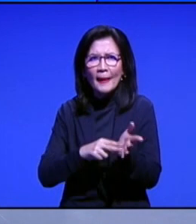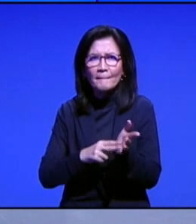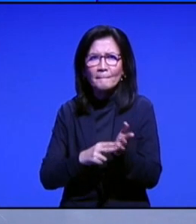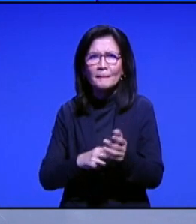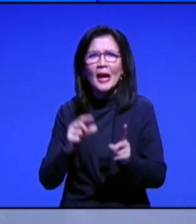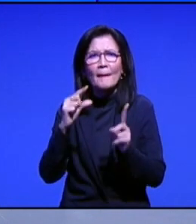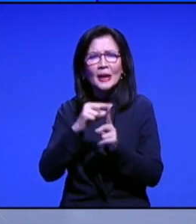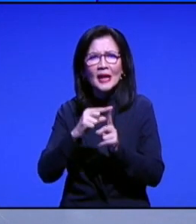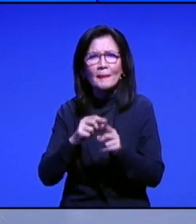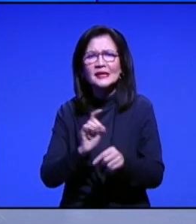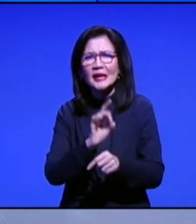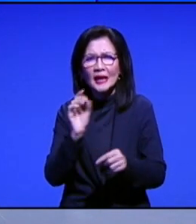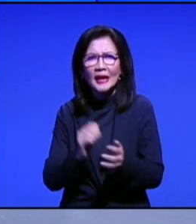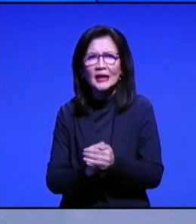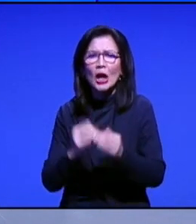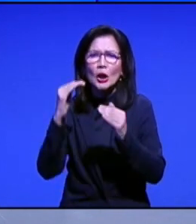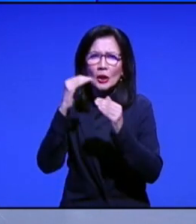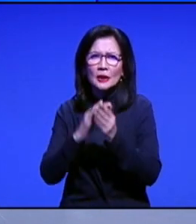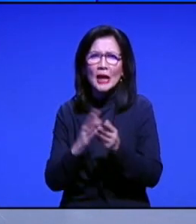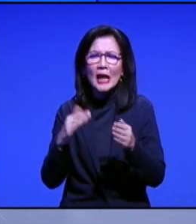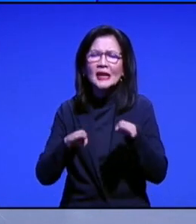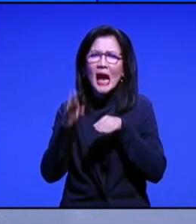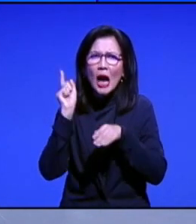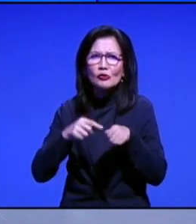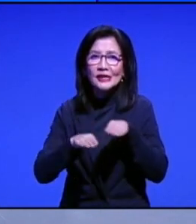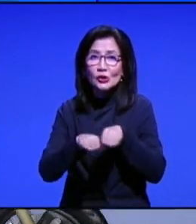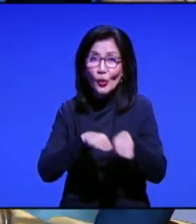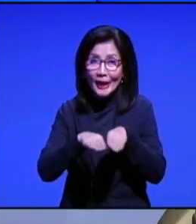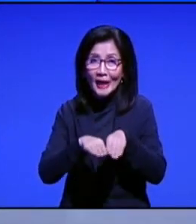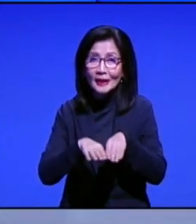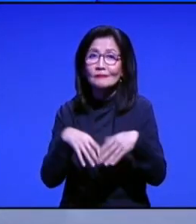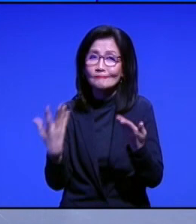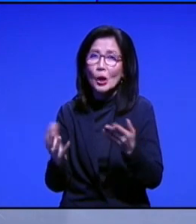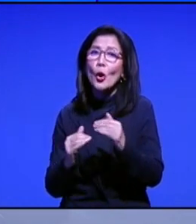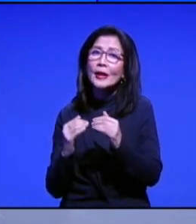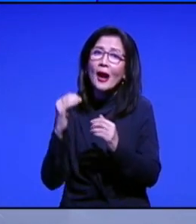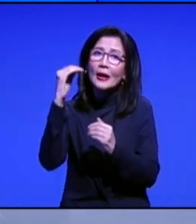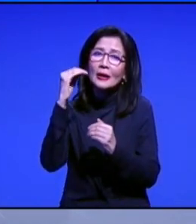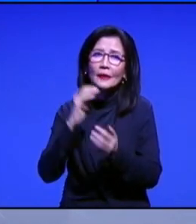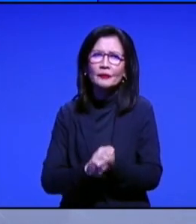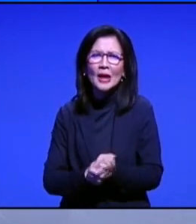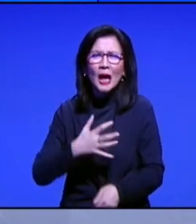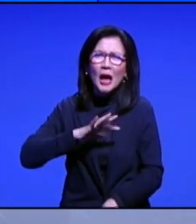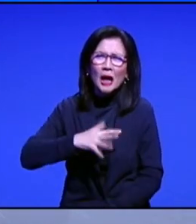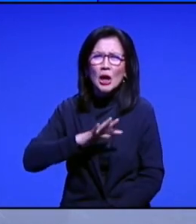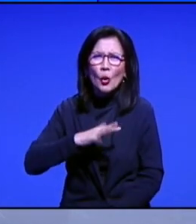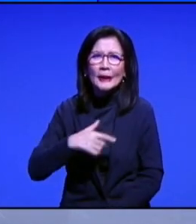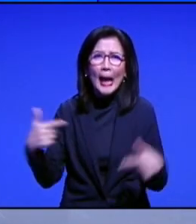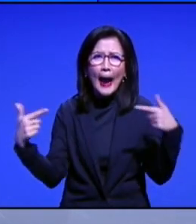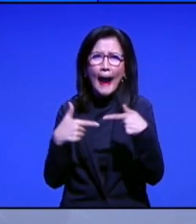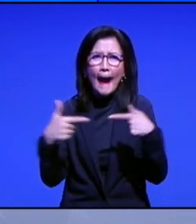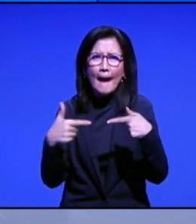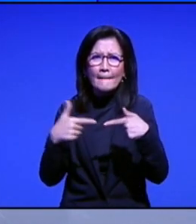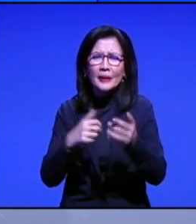Pertamax dan DEX yang diturunkan ini kembali mengalami penyesuaian alias kenaikan. Kekhawatiran timbulnya perang akan